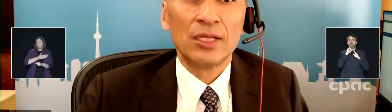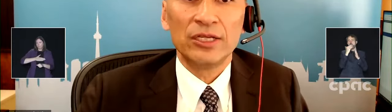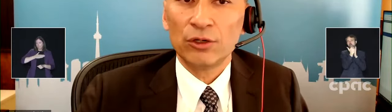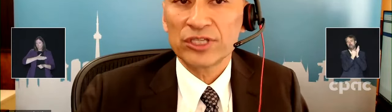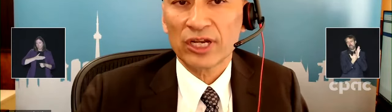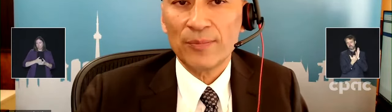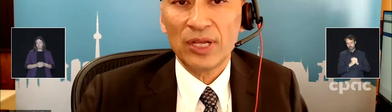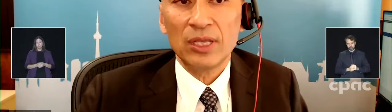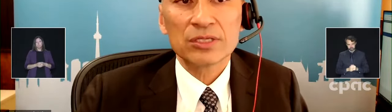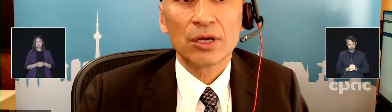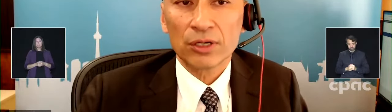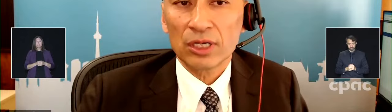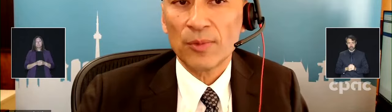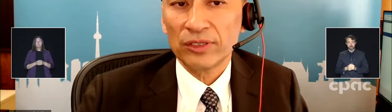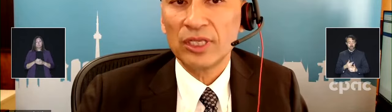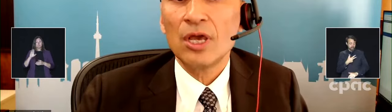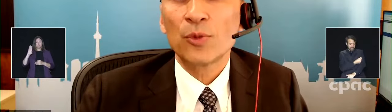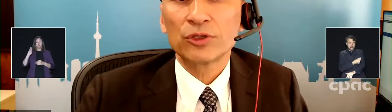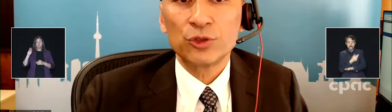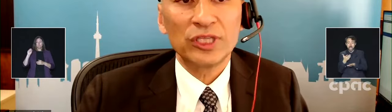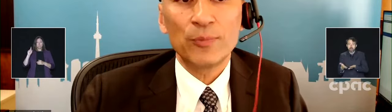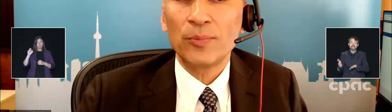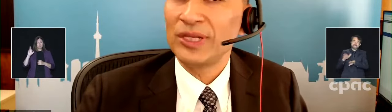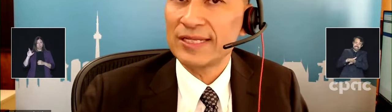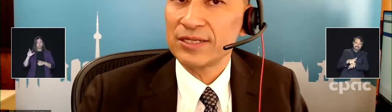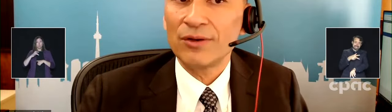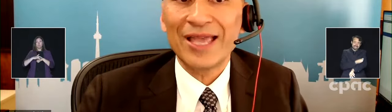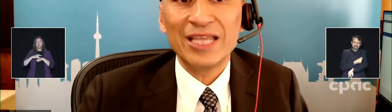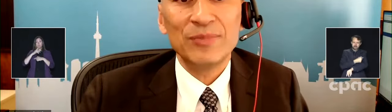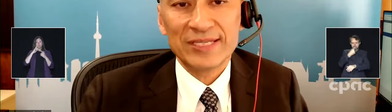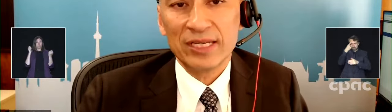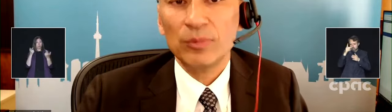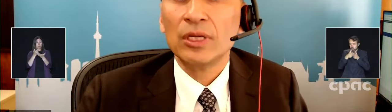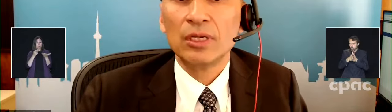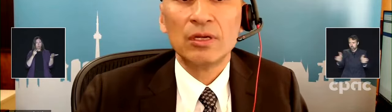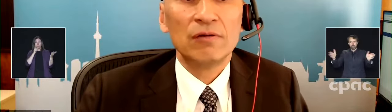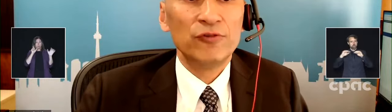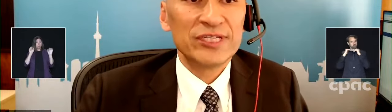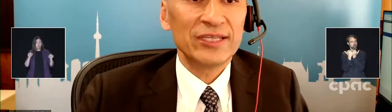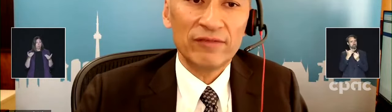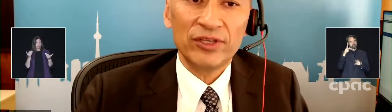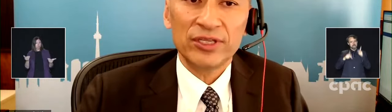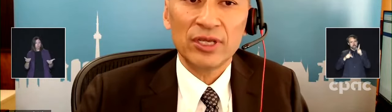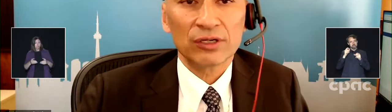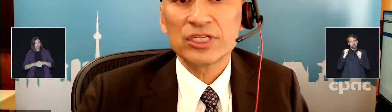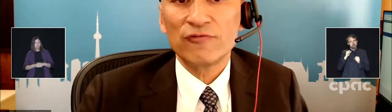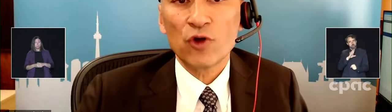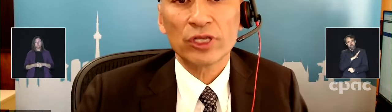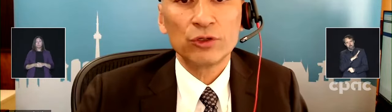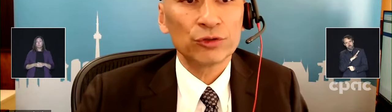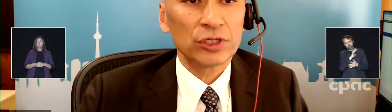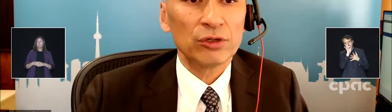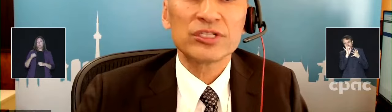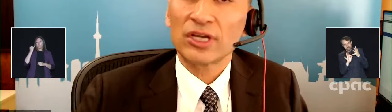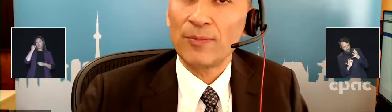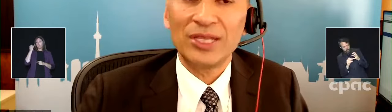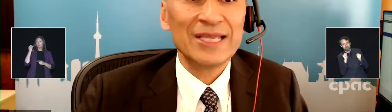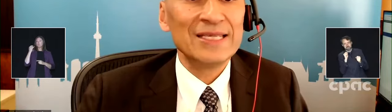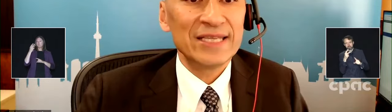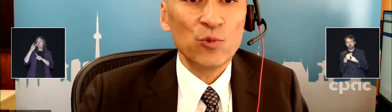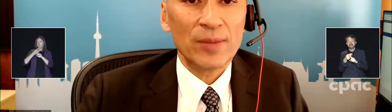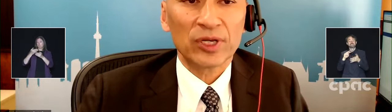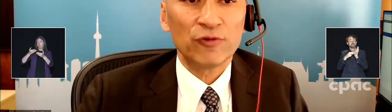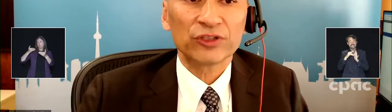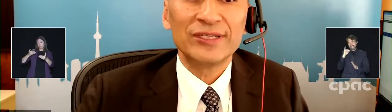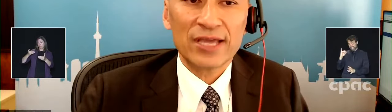doses de rappel sont recommandées pour toutes les populations admissibles. Vous êtes invité à recevoir une autre dose de rappel six